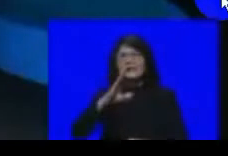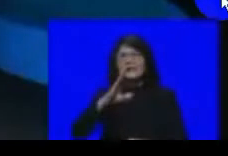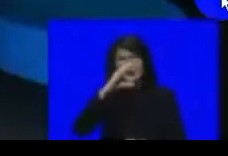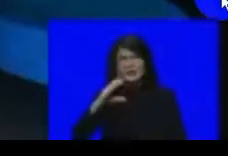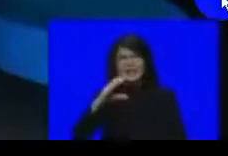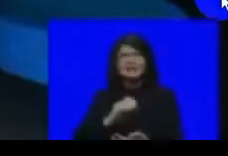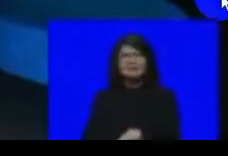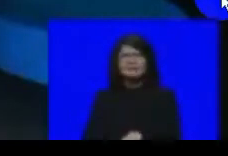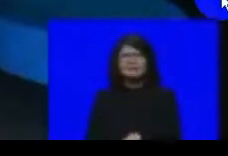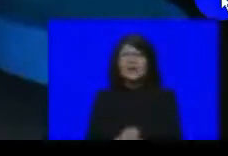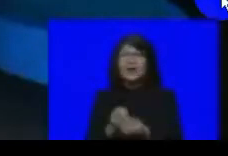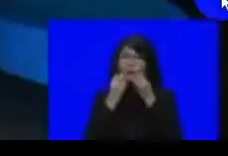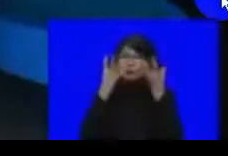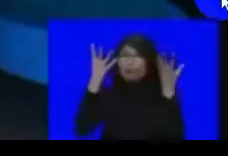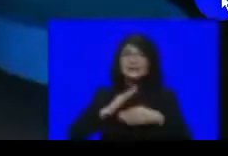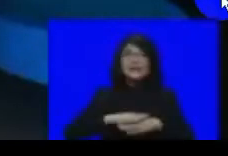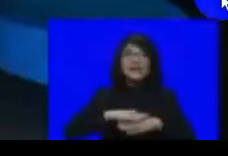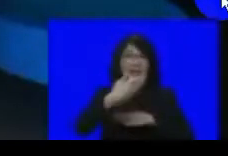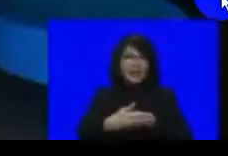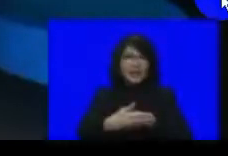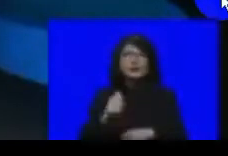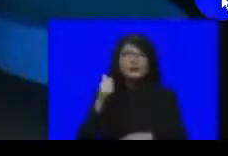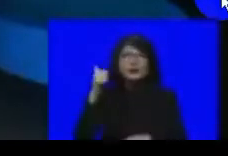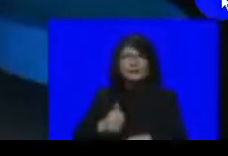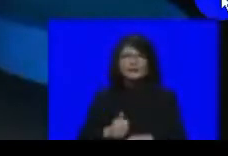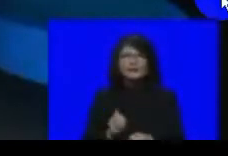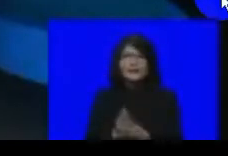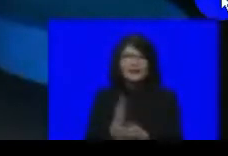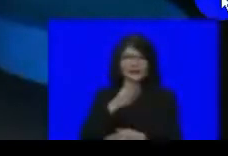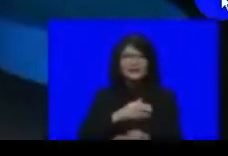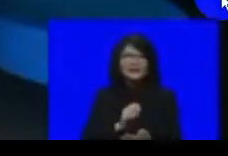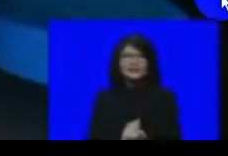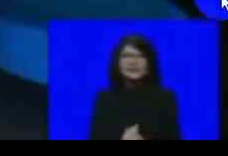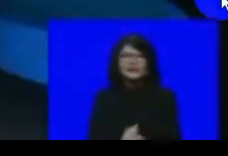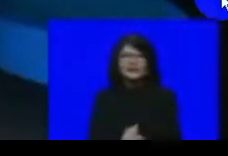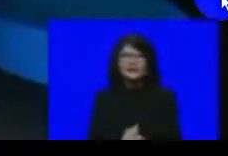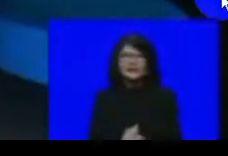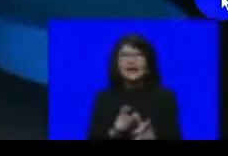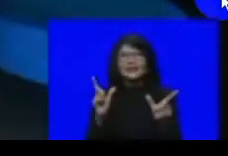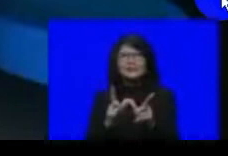Indonesia Barat. Dan informasi lebih lanjut, Bapak Ibu juga bisa mengunjungi laman